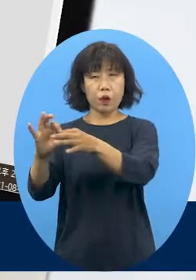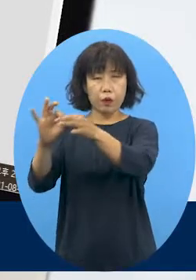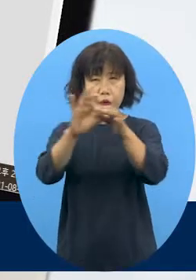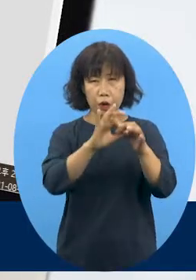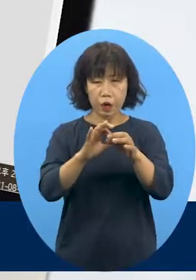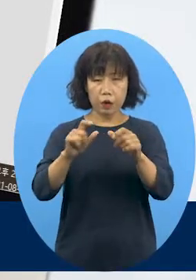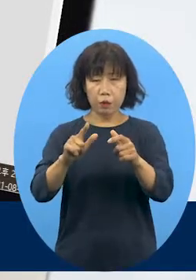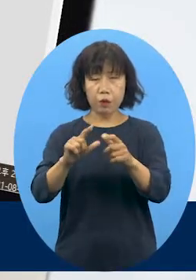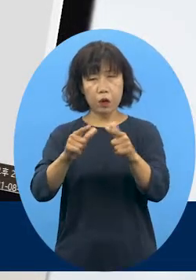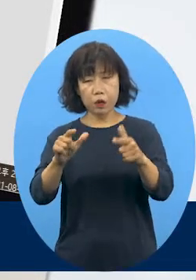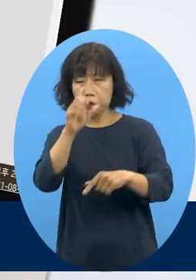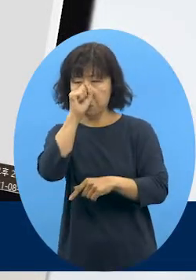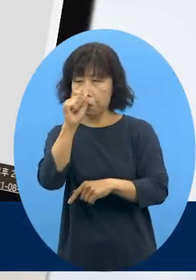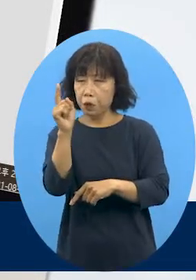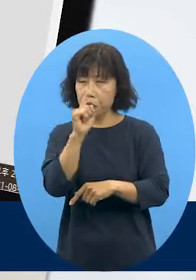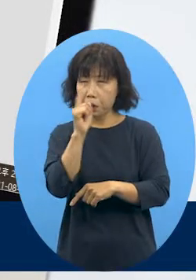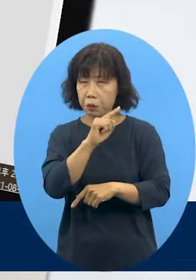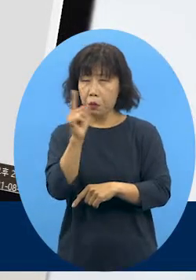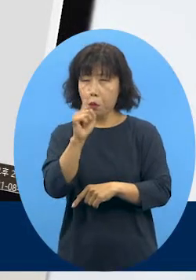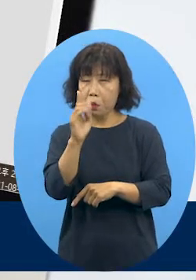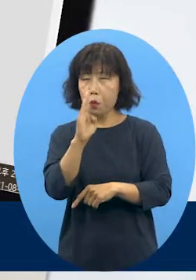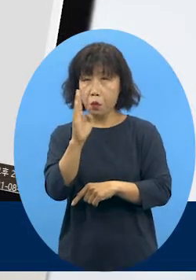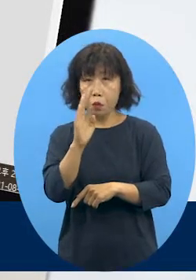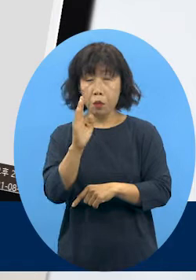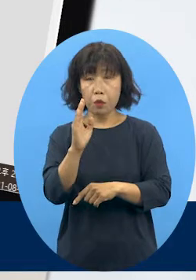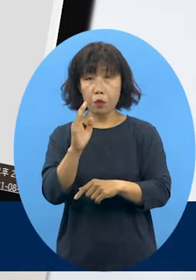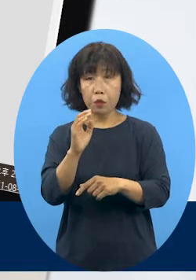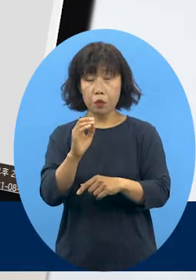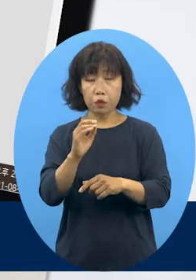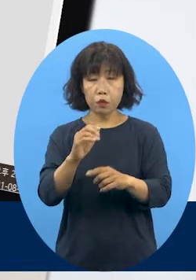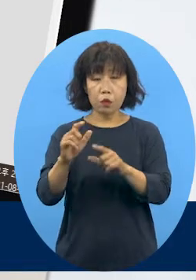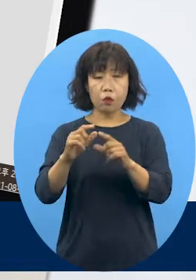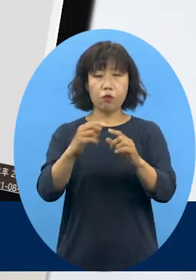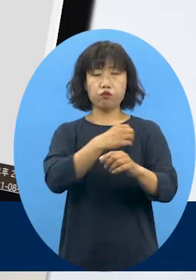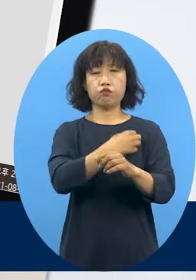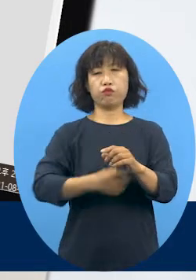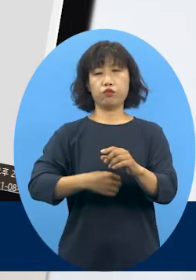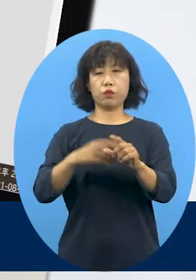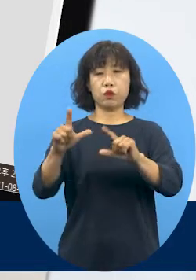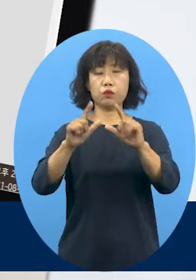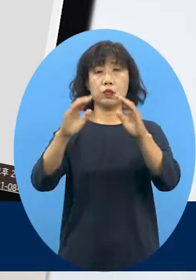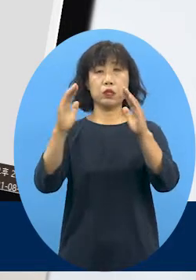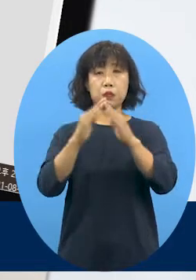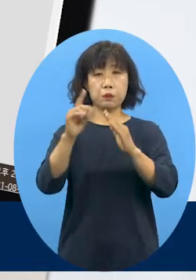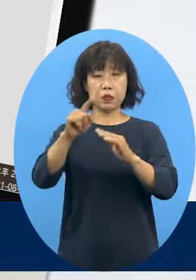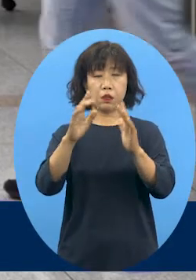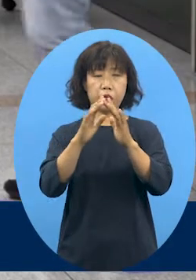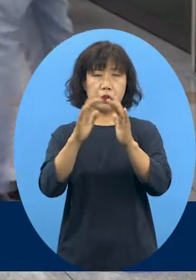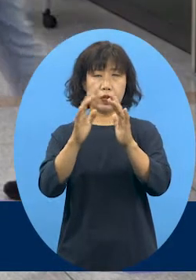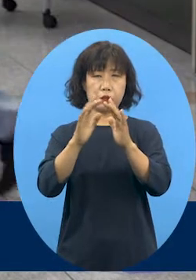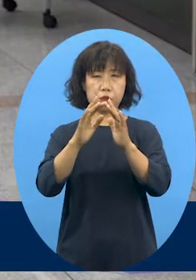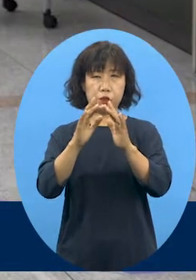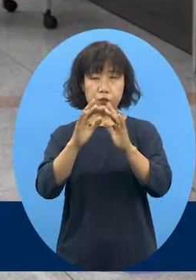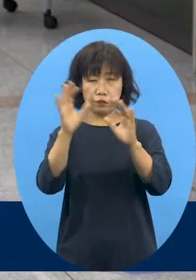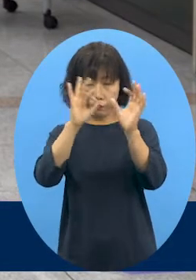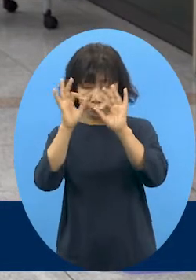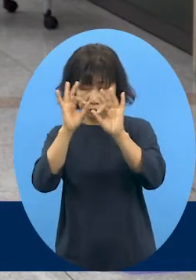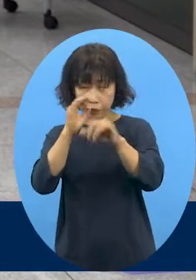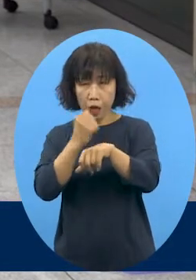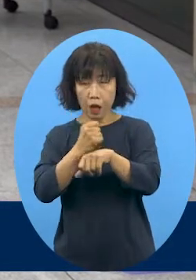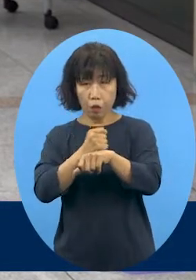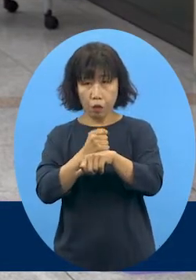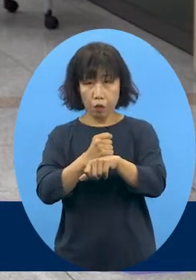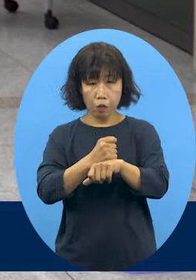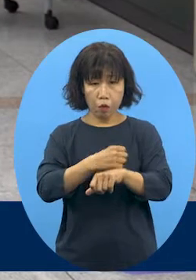도시 인지도 및 선호도 관련 이며 설문 참여 방법은 9척 누리집에서 비대면 으로 실시하고 구청과 14개의